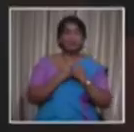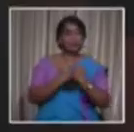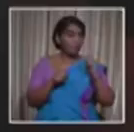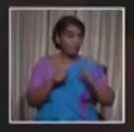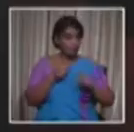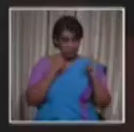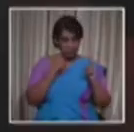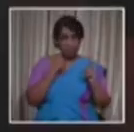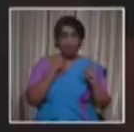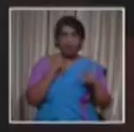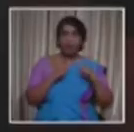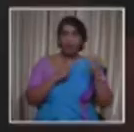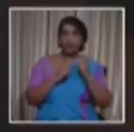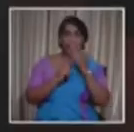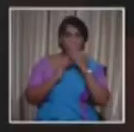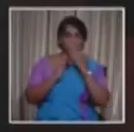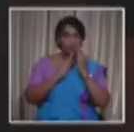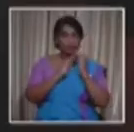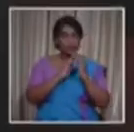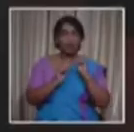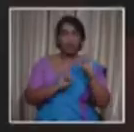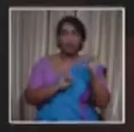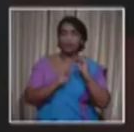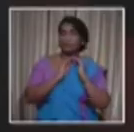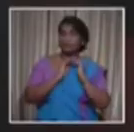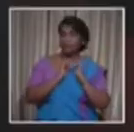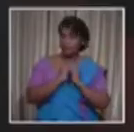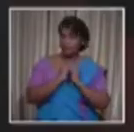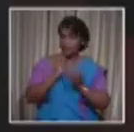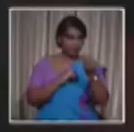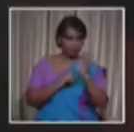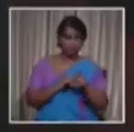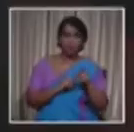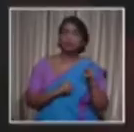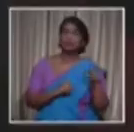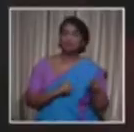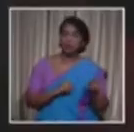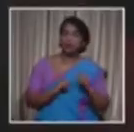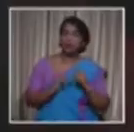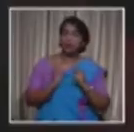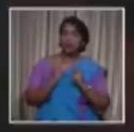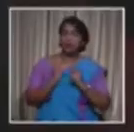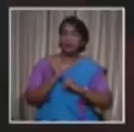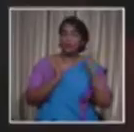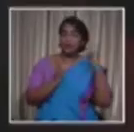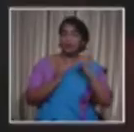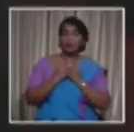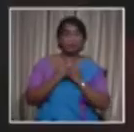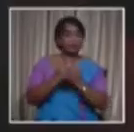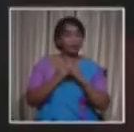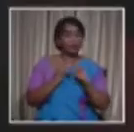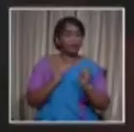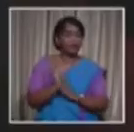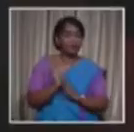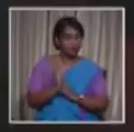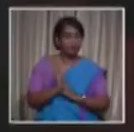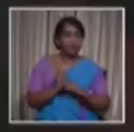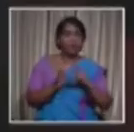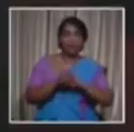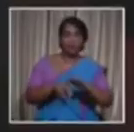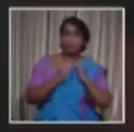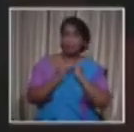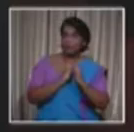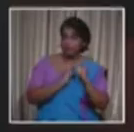මණ්ඩලයේ මගින් නව පාසල්ලා කාර්යාල බස් රථ සේවා පාසුකම් ලබා දීලා තියෙනවා. ජාතික ගමනාගමන කොමිසම සිසු සැරිය බස් සේවයට අමතර